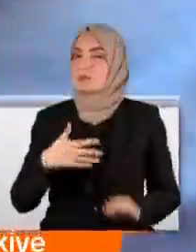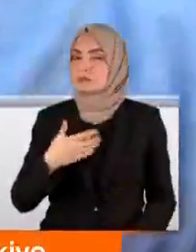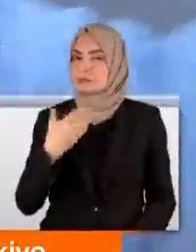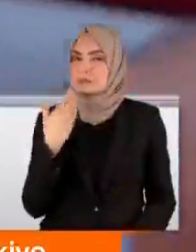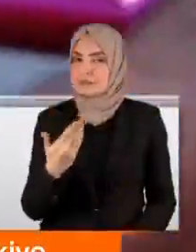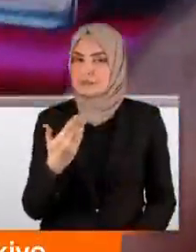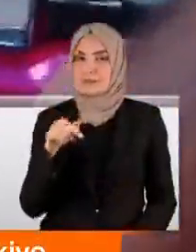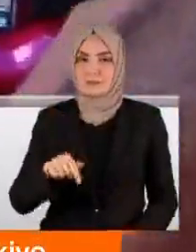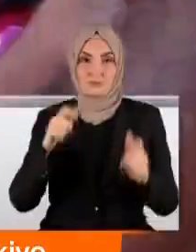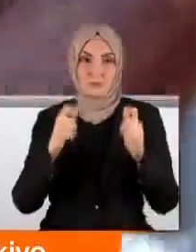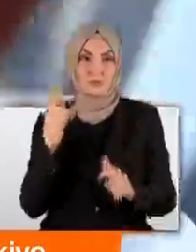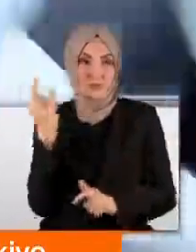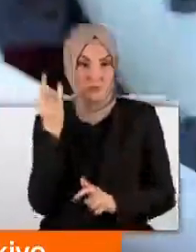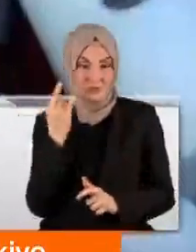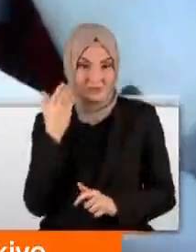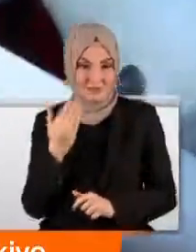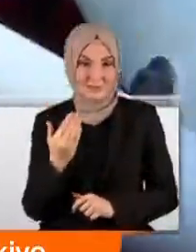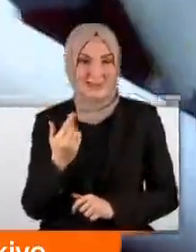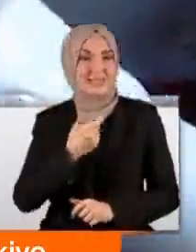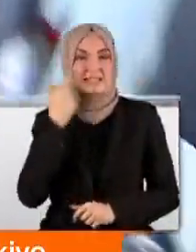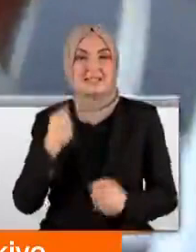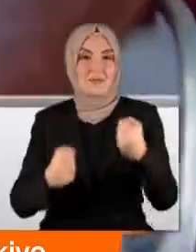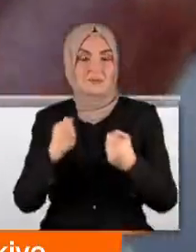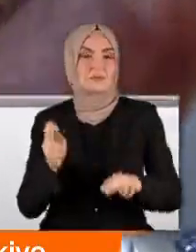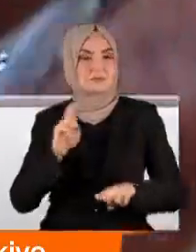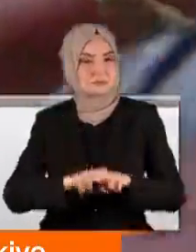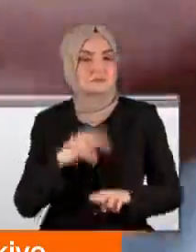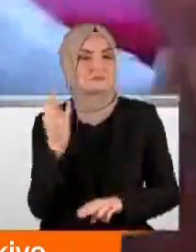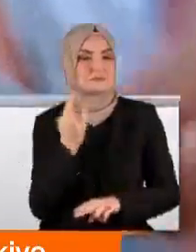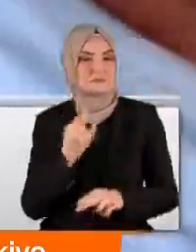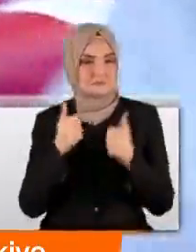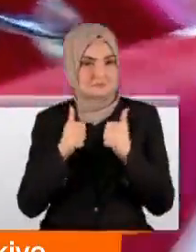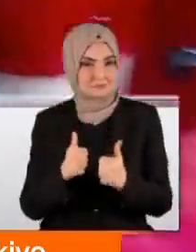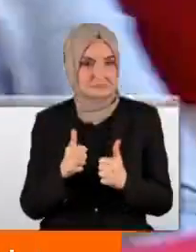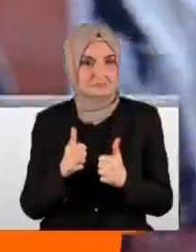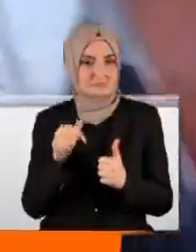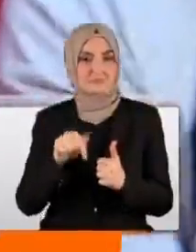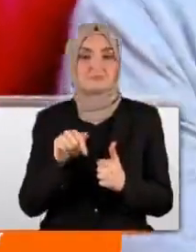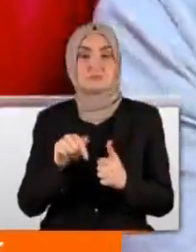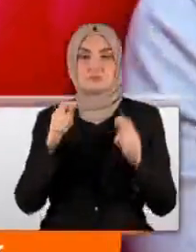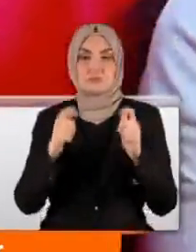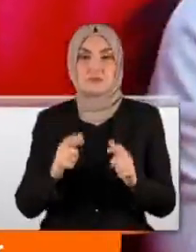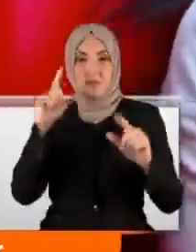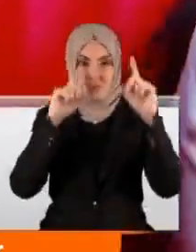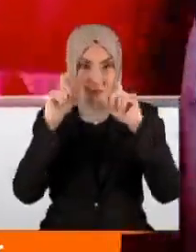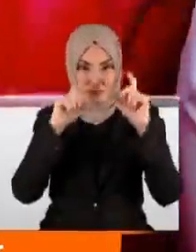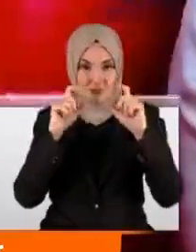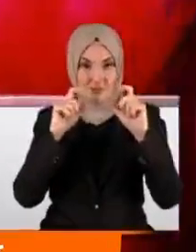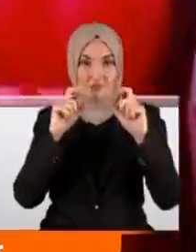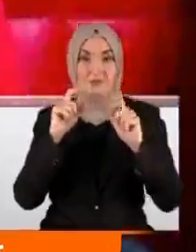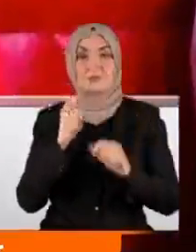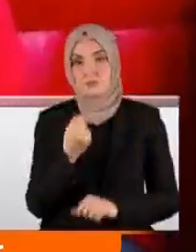klasik otomobillerle de bir şehir turu atabilirsiniz. Bunlar tabii ki fotoğraf çekilmek bile ücretli.